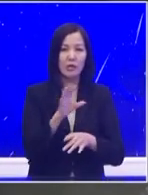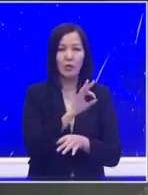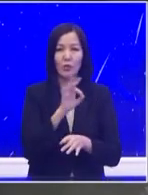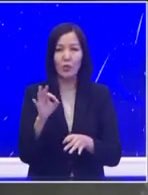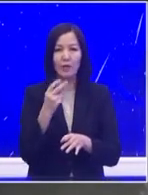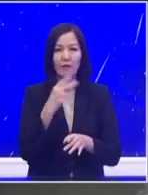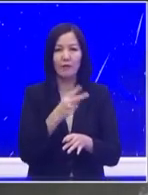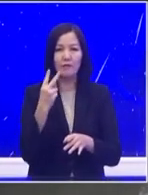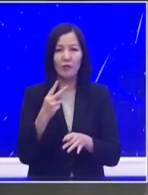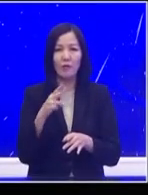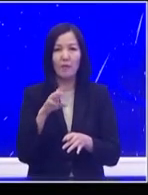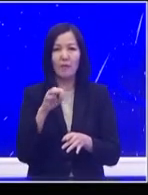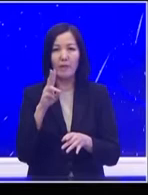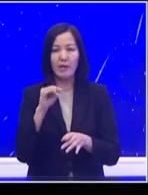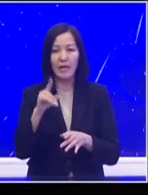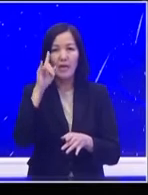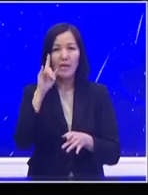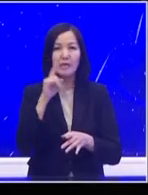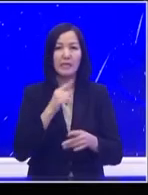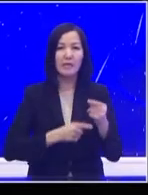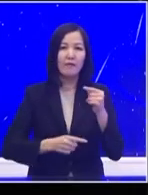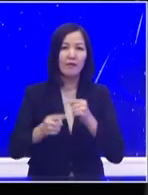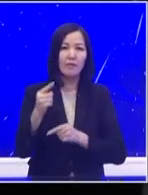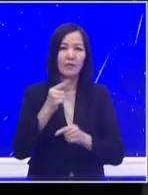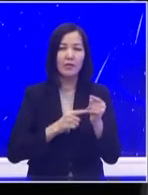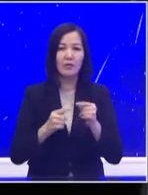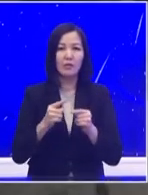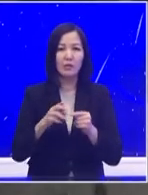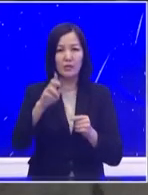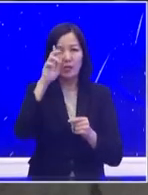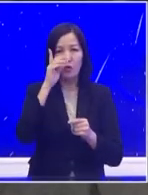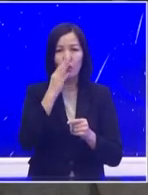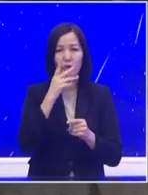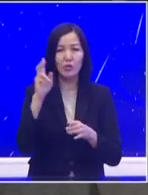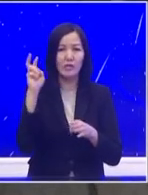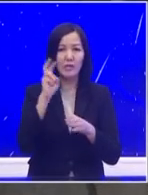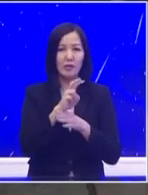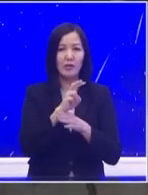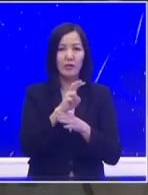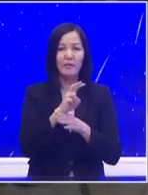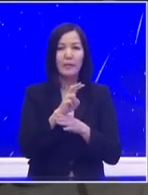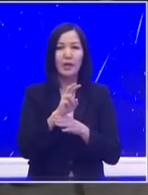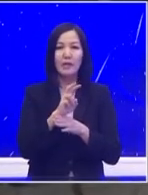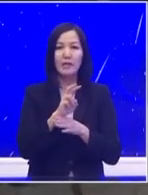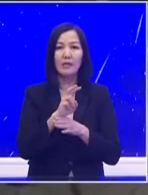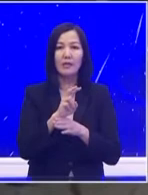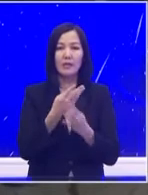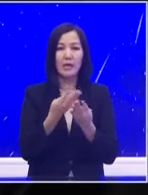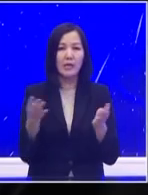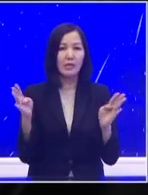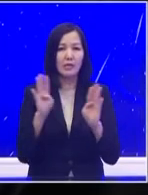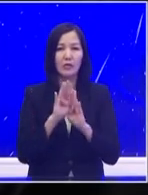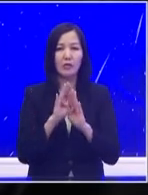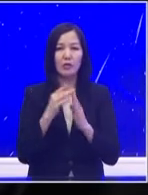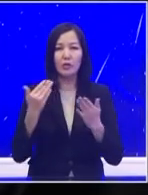часов 22 марта. Граждан Казахстана, возвращающихся из-за рубежа в страну, возможность выезда из карантинной зоны имеют